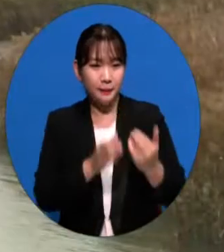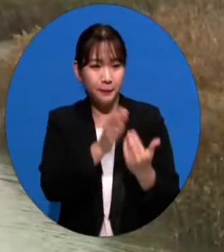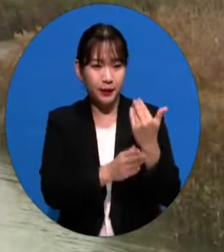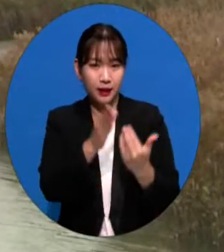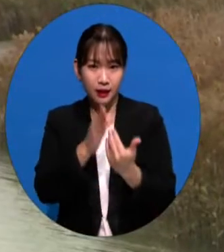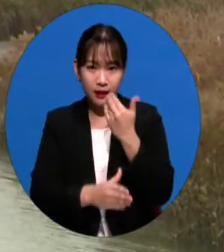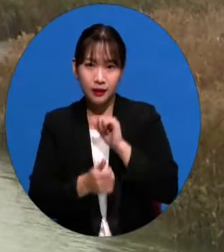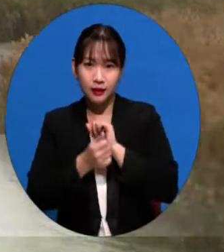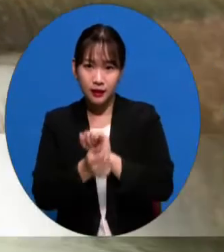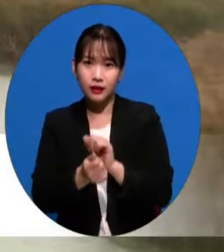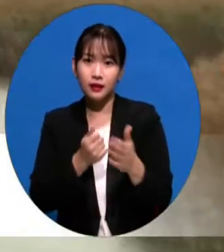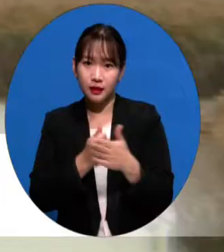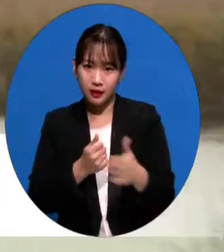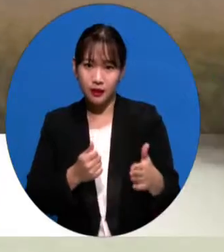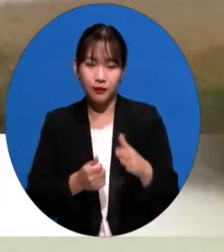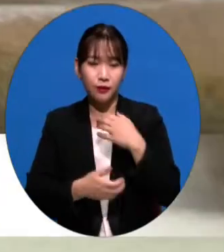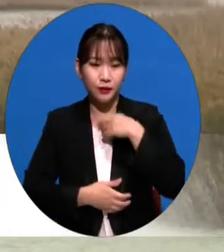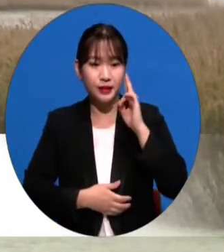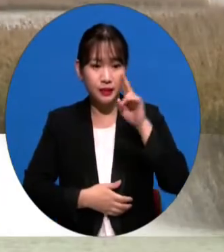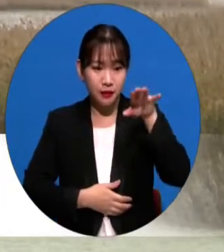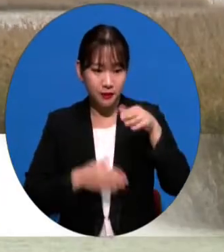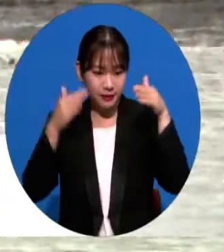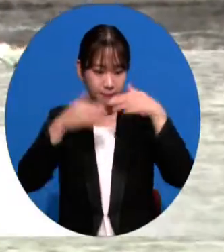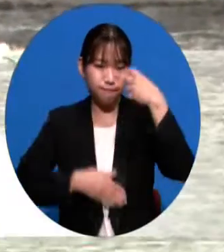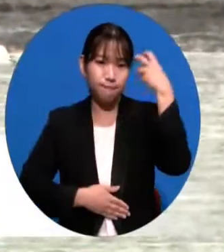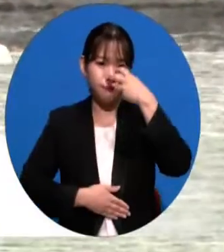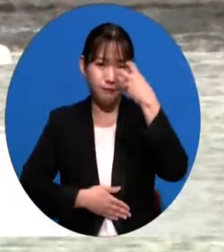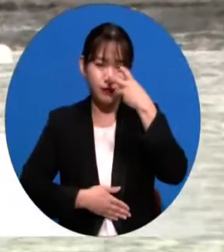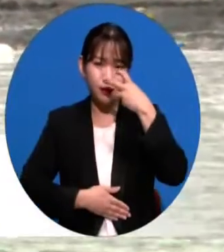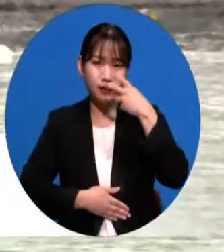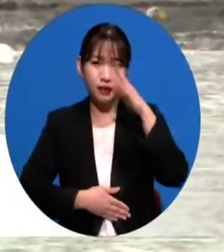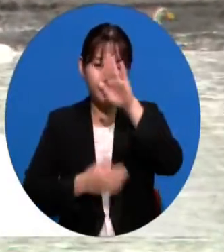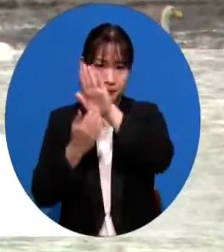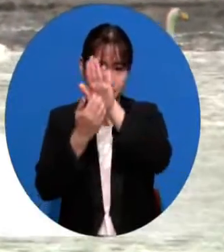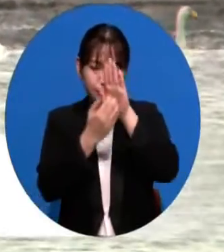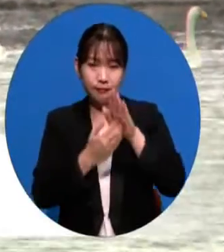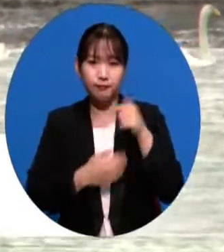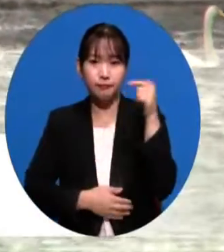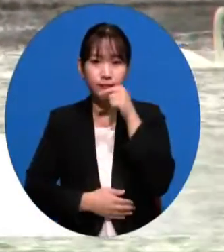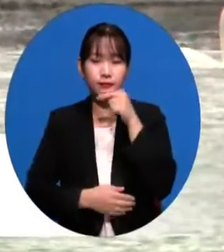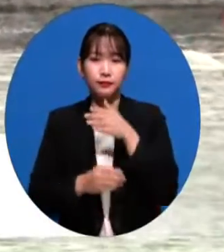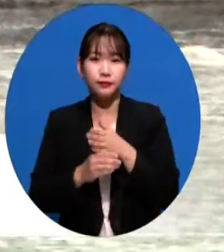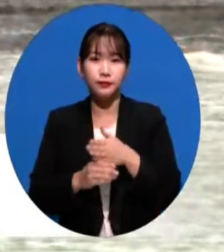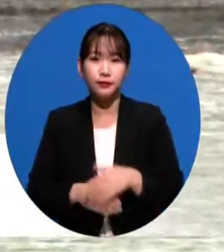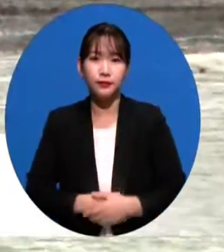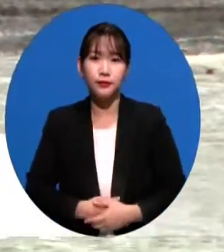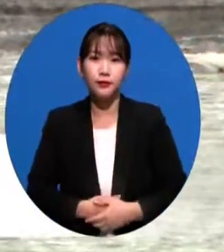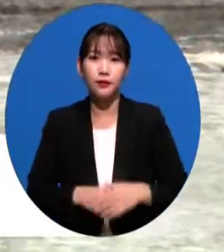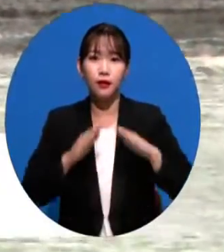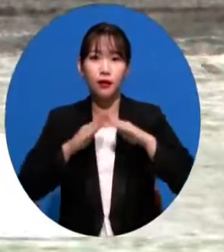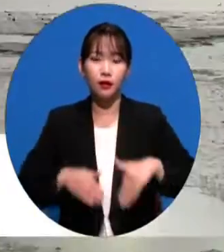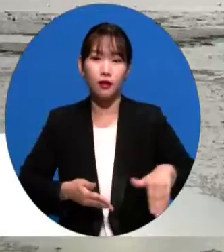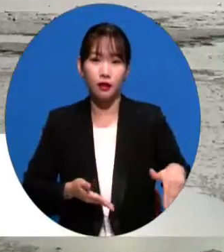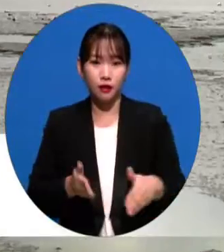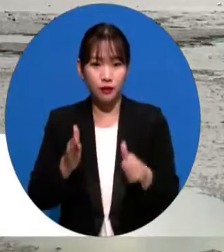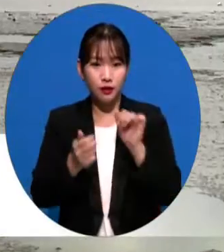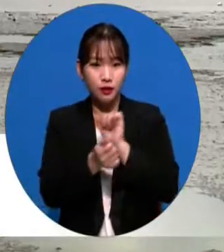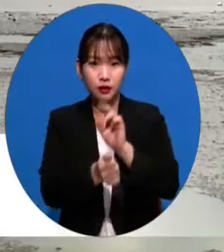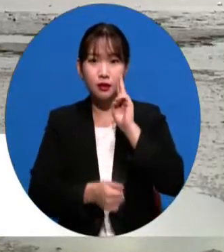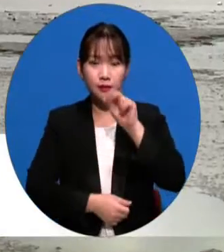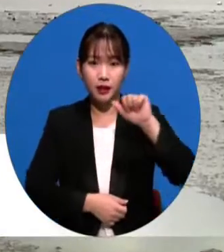이따라 발생함에 따라 고위험지역 집중관리 등 차단 방역을 강화하고 있습니다 전라남도는